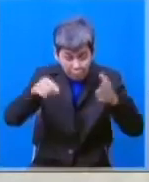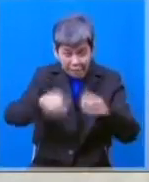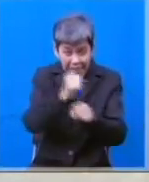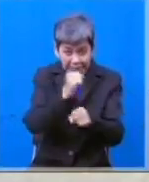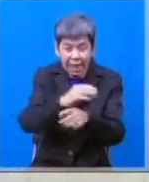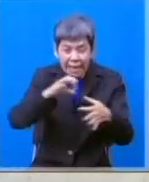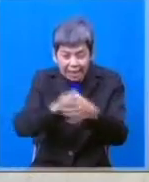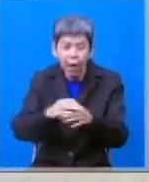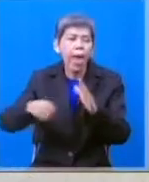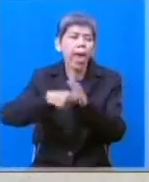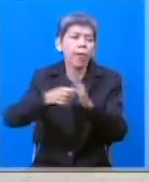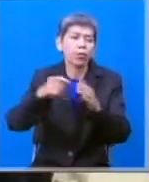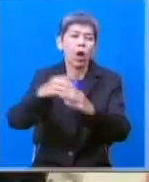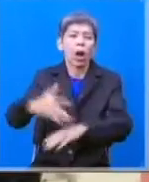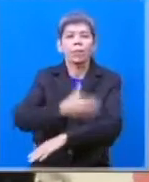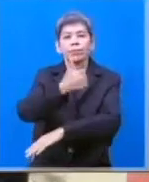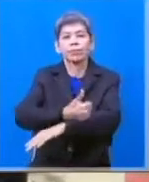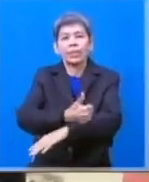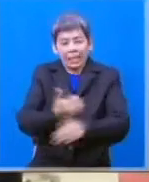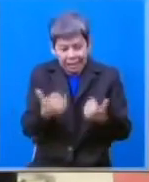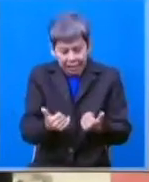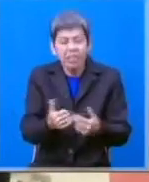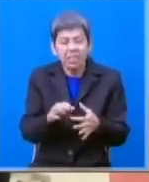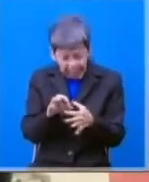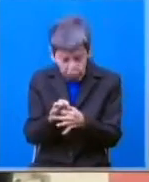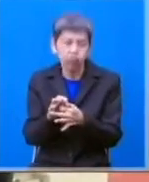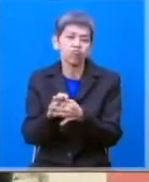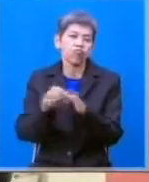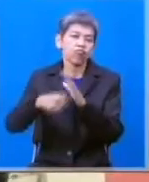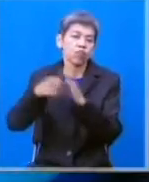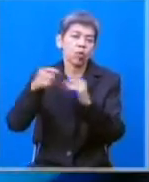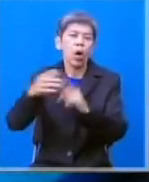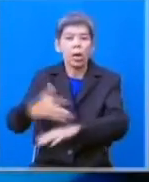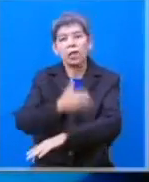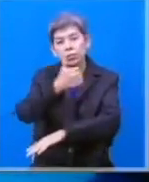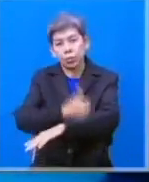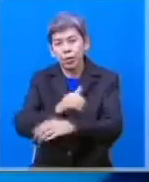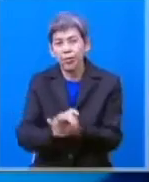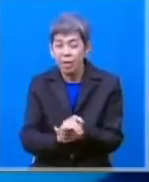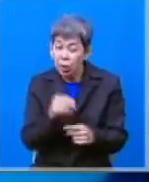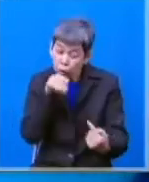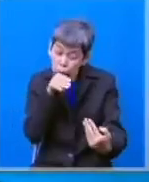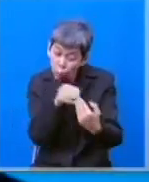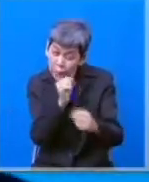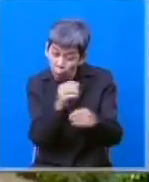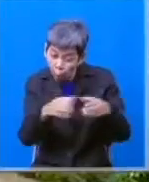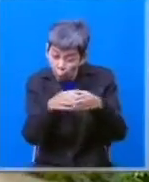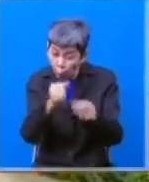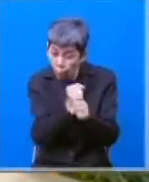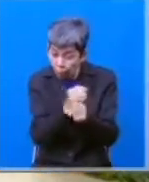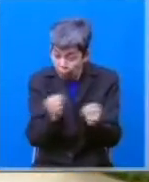มักจะมาจากสาเหตุทางการเมืองซึ่งในครั้งนี้ก็ให้น้ำหนักไปในสาเหตุนั้นด้วยเช่นกันส่วนที่จะมุ่งเป้าว่าเป็นกลุ่มก่อเ